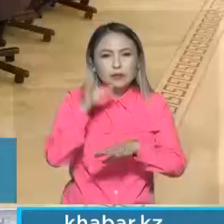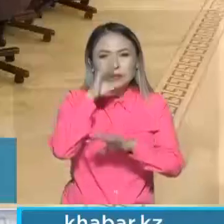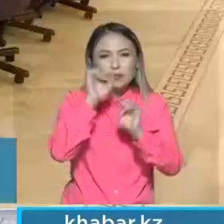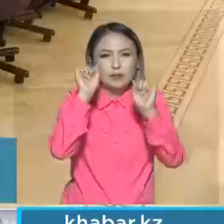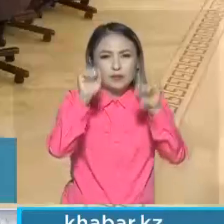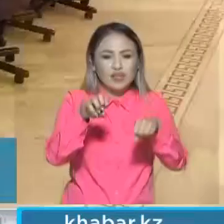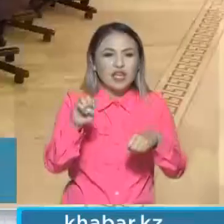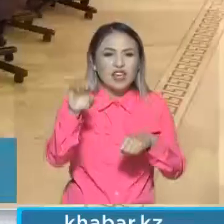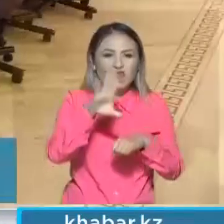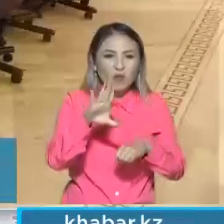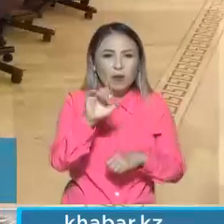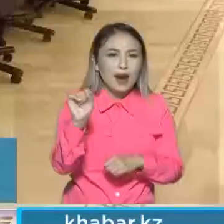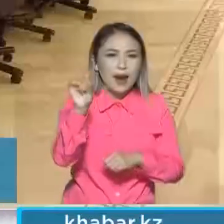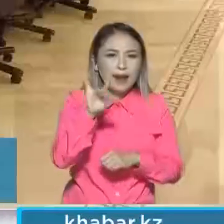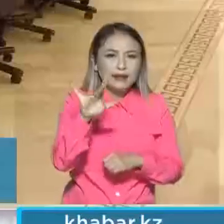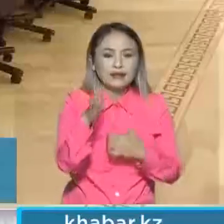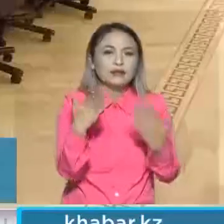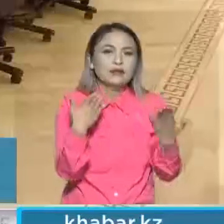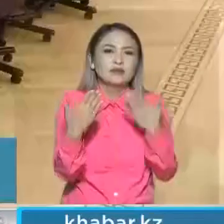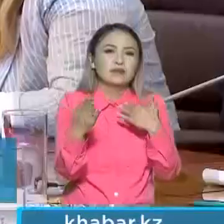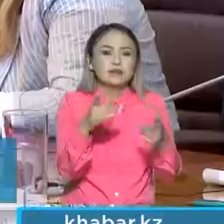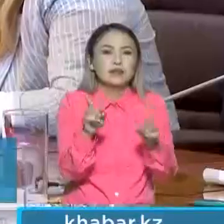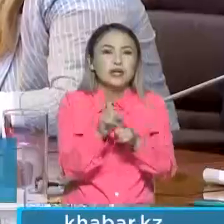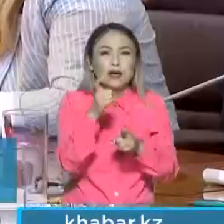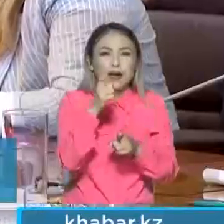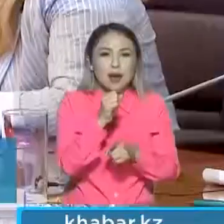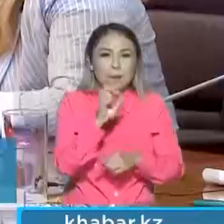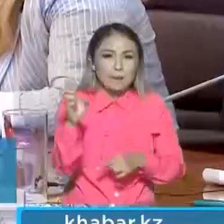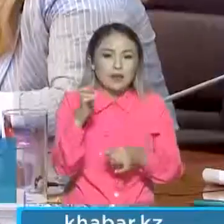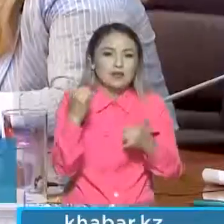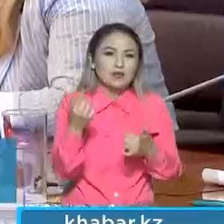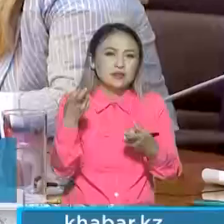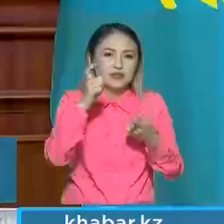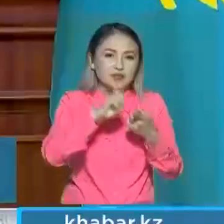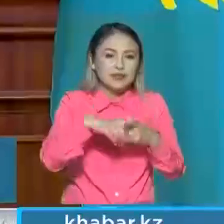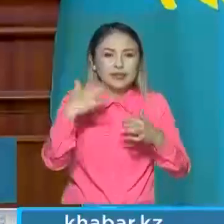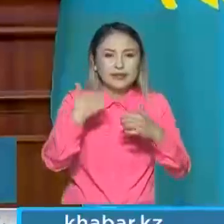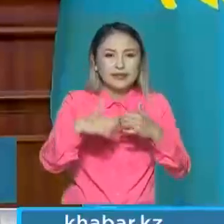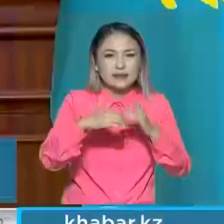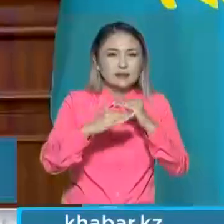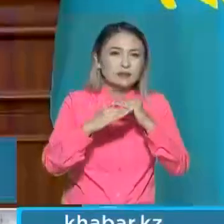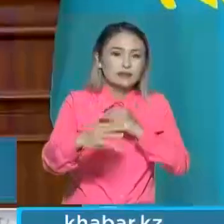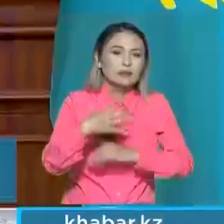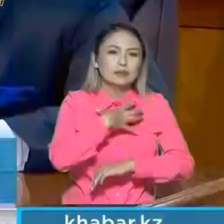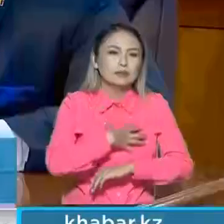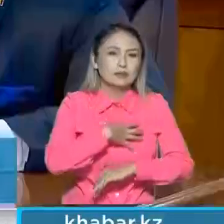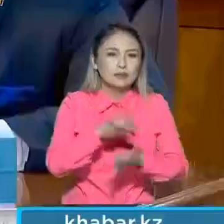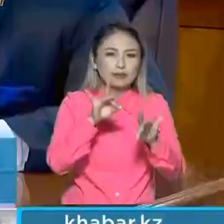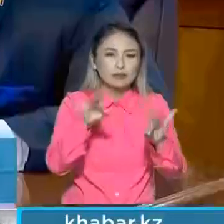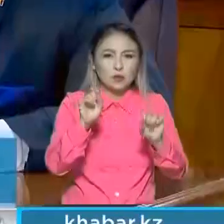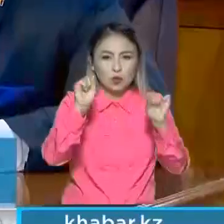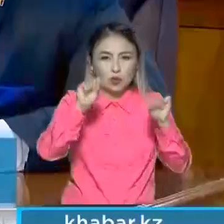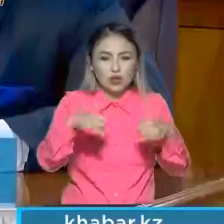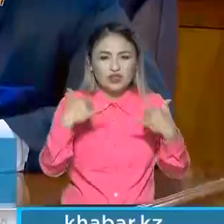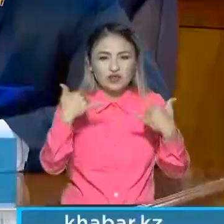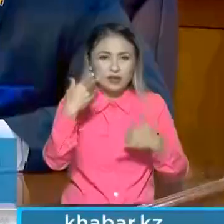отырып, Еуропа мен Азия арасындағы транзиттік хаб саналады. Осы тұрғыдан орта дәліздің стратегиялық маңызын атап өткім келеді.